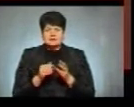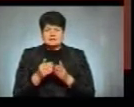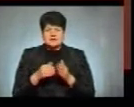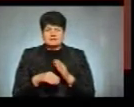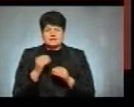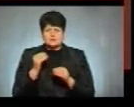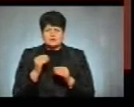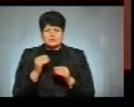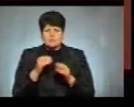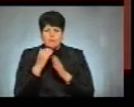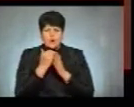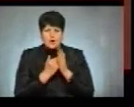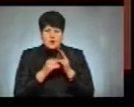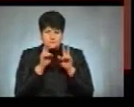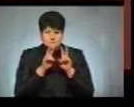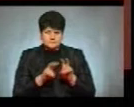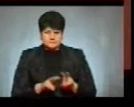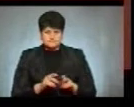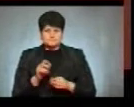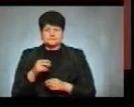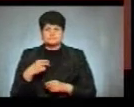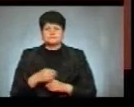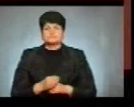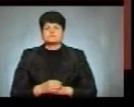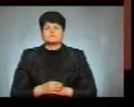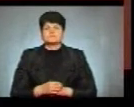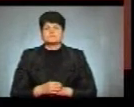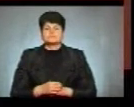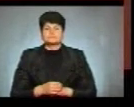програм кандидатів. Пропоную переглянути коментар.